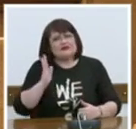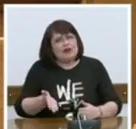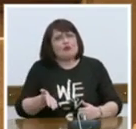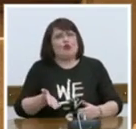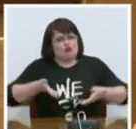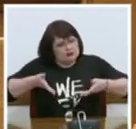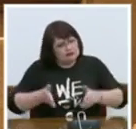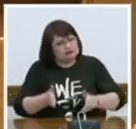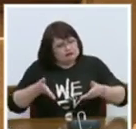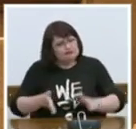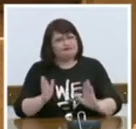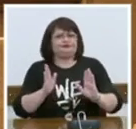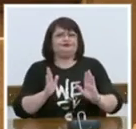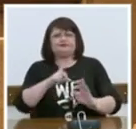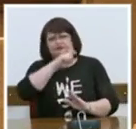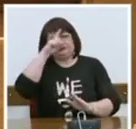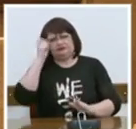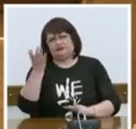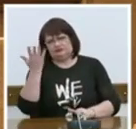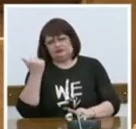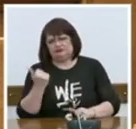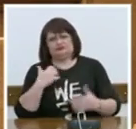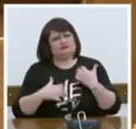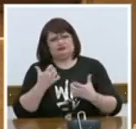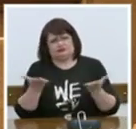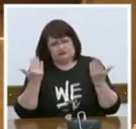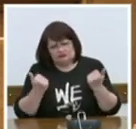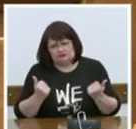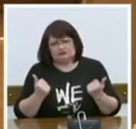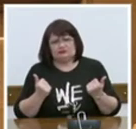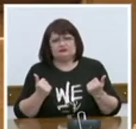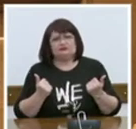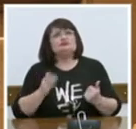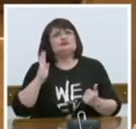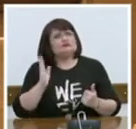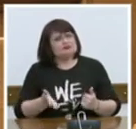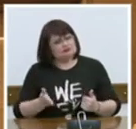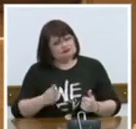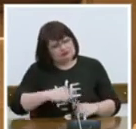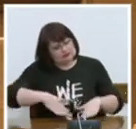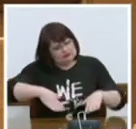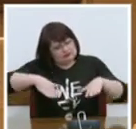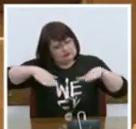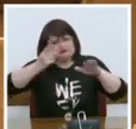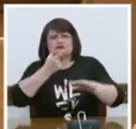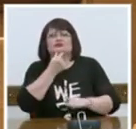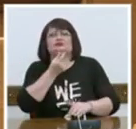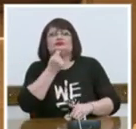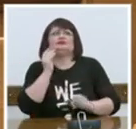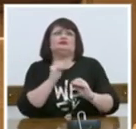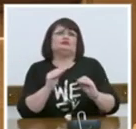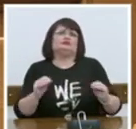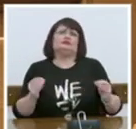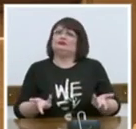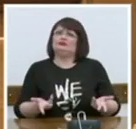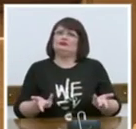τεκνοποιούν χωρίς δυσκολίες και ανησυχίες και να αντεπεξέρχονται ευκολότερα στην ανατροφή των παιδιών